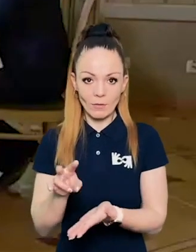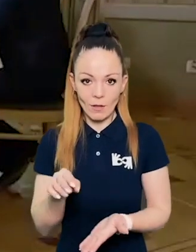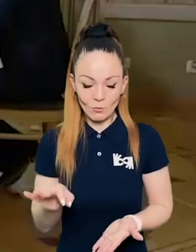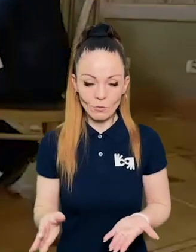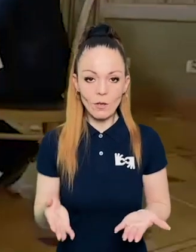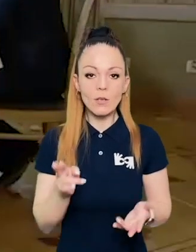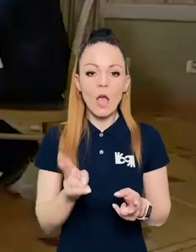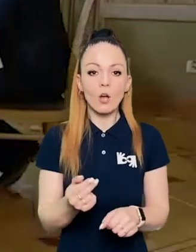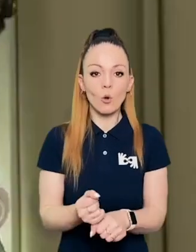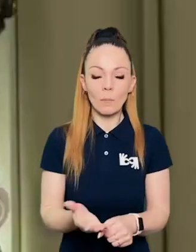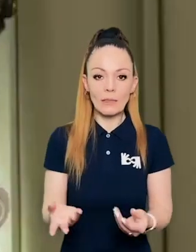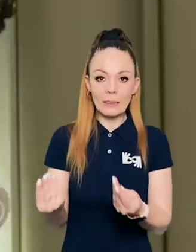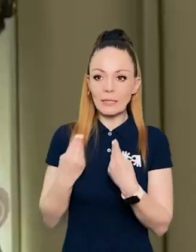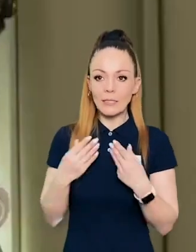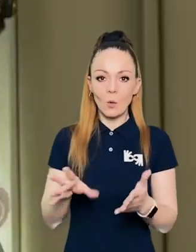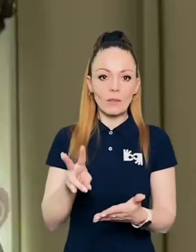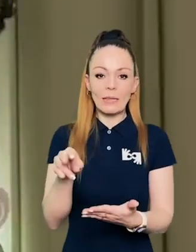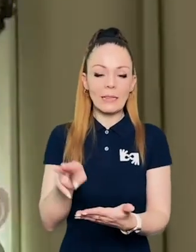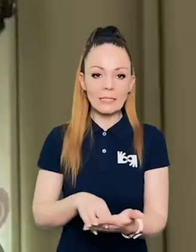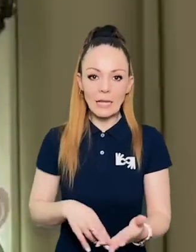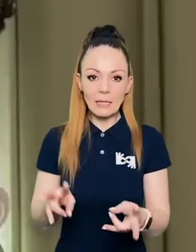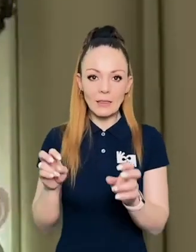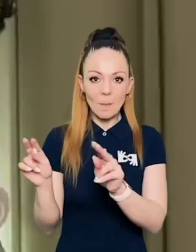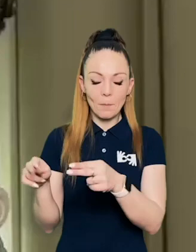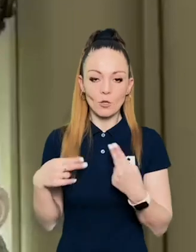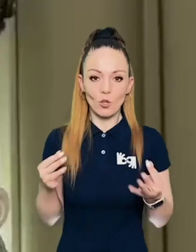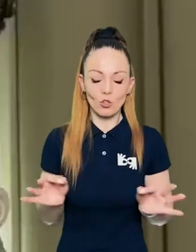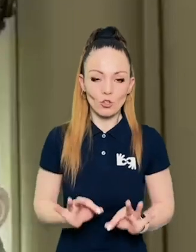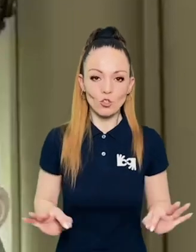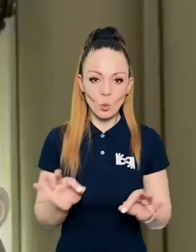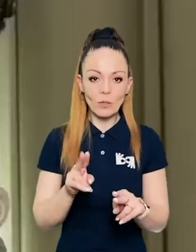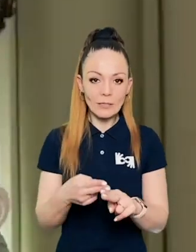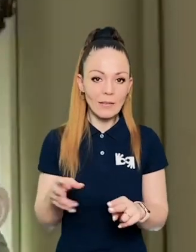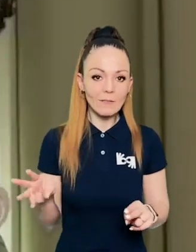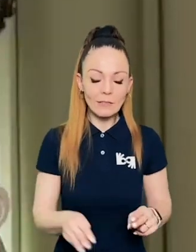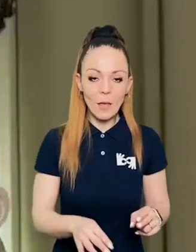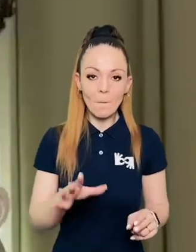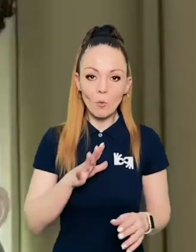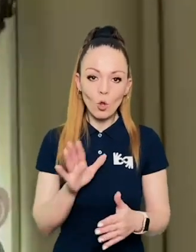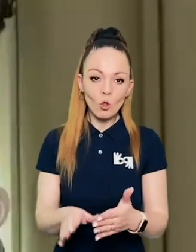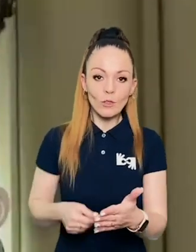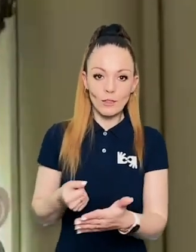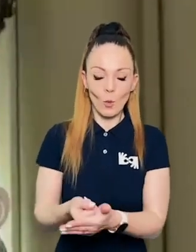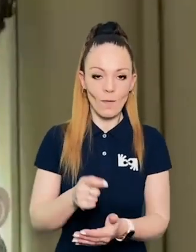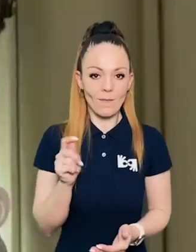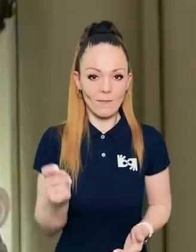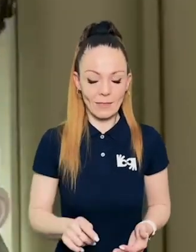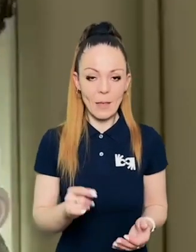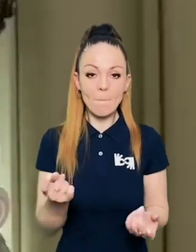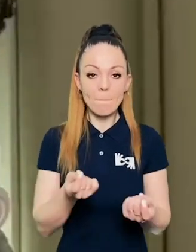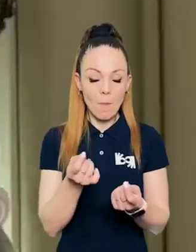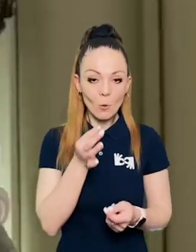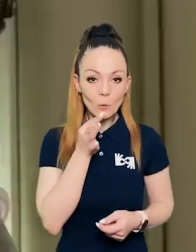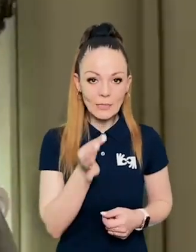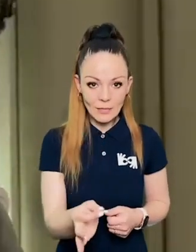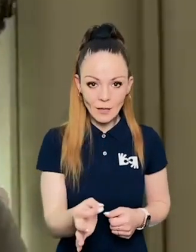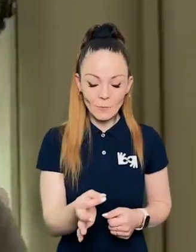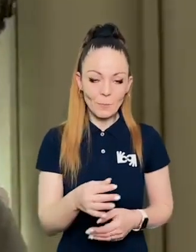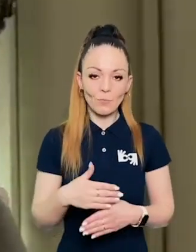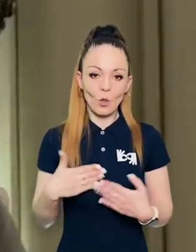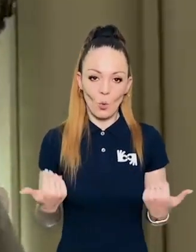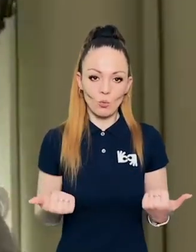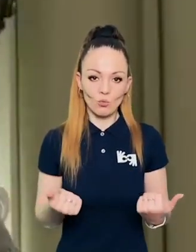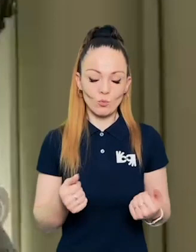не член НАТО, як ти можеш це зробити, якщо тобі не дають ні ліцензії, не продають нічого? Це все було до